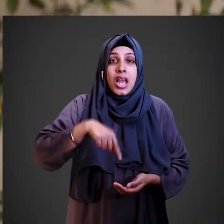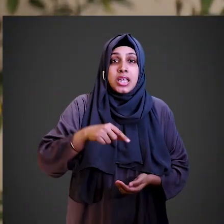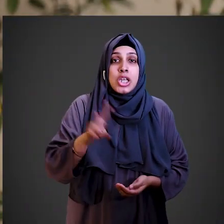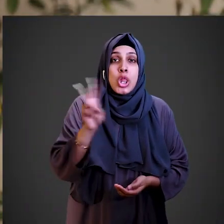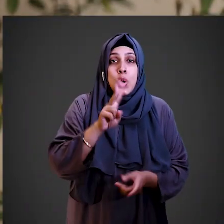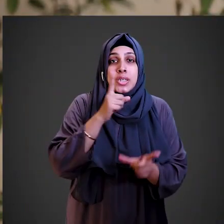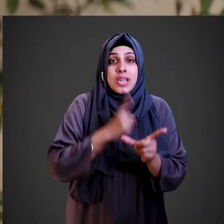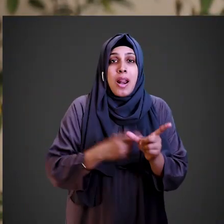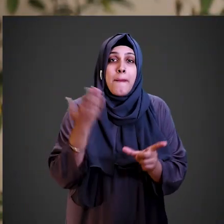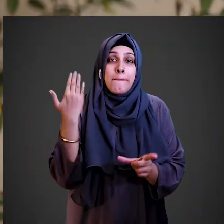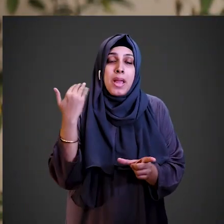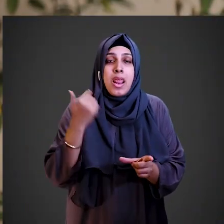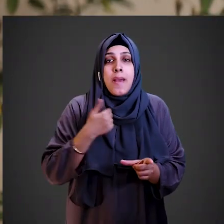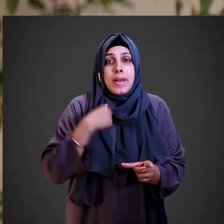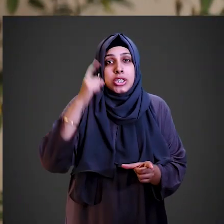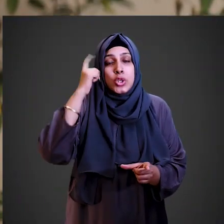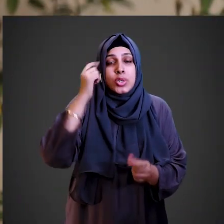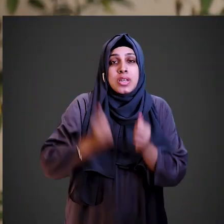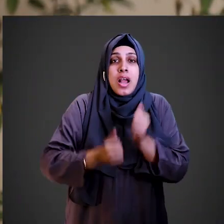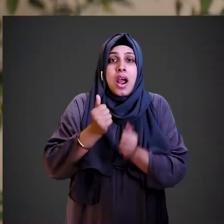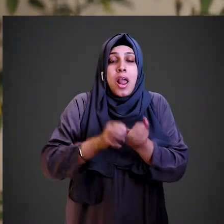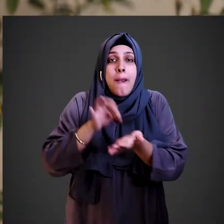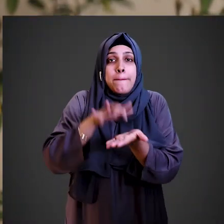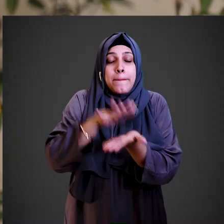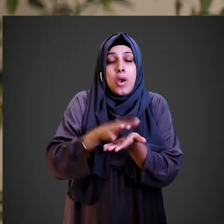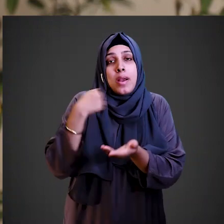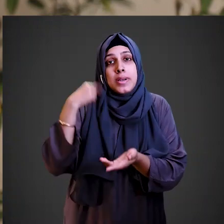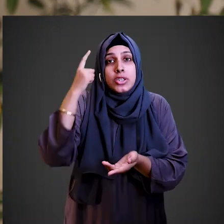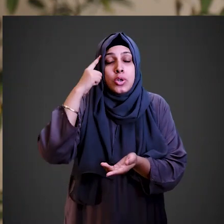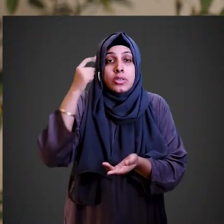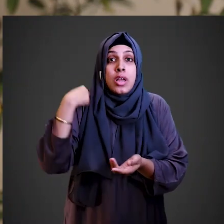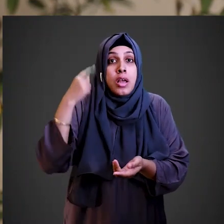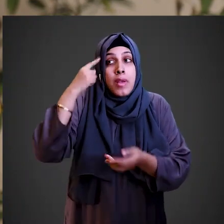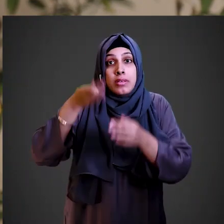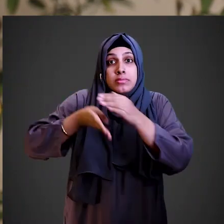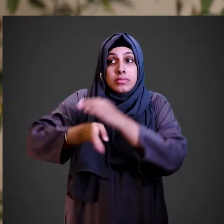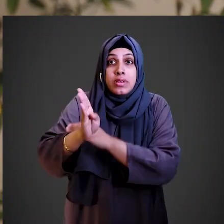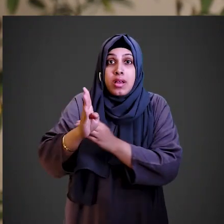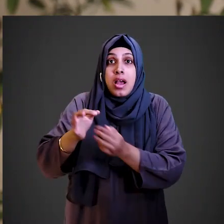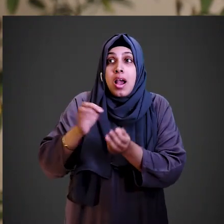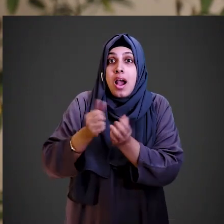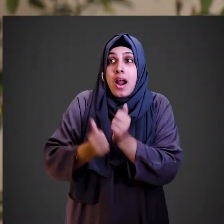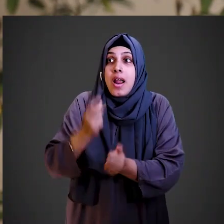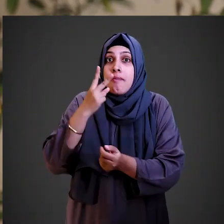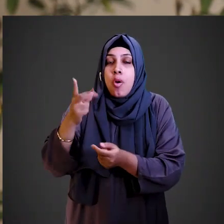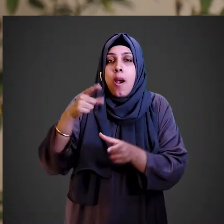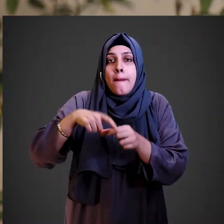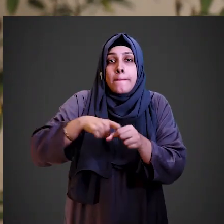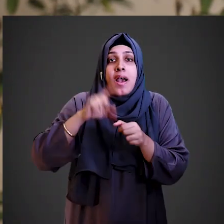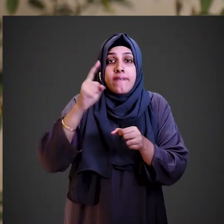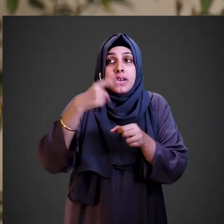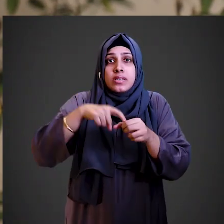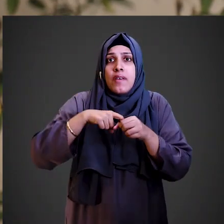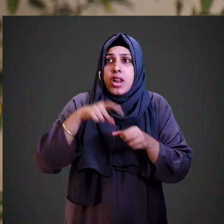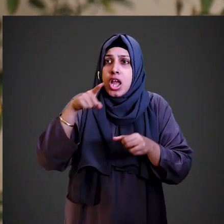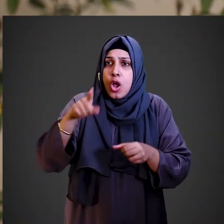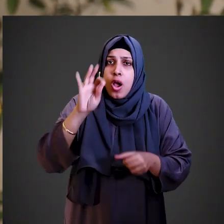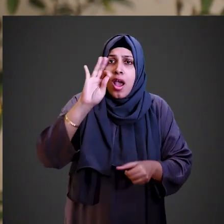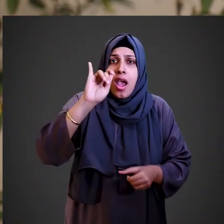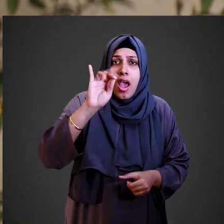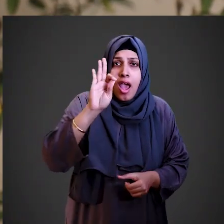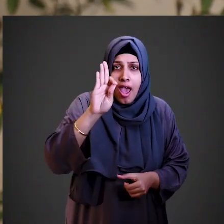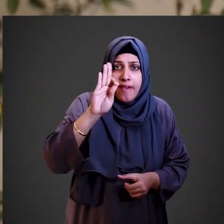آج سے 2 سال پہلے میں نے اپنے لیے گاڑی بک کرانے کا سوچا، اور جب میں بک کرانے گیا تو انہوں نے میرے سے پہلا سوال پوچھا کہ آپ فائلر ہیں